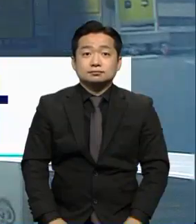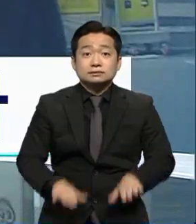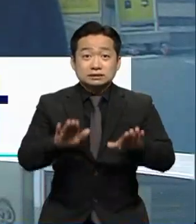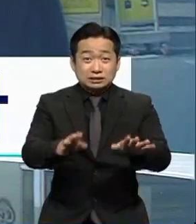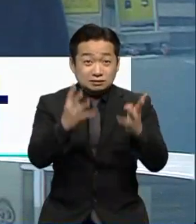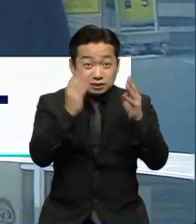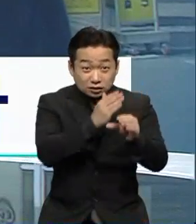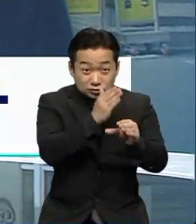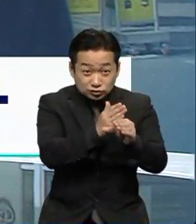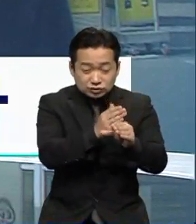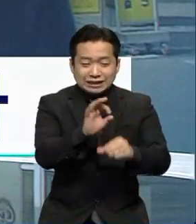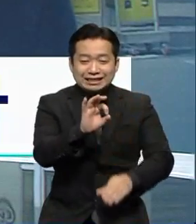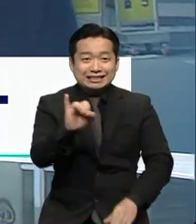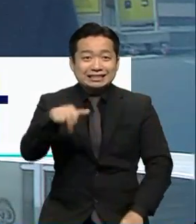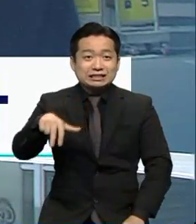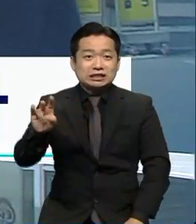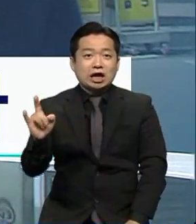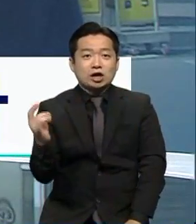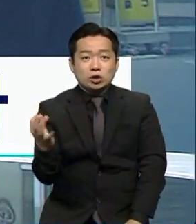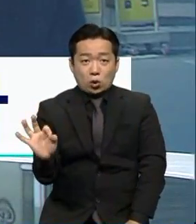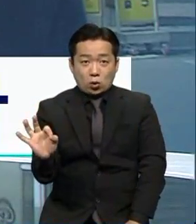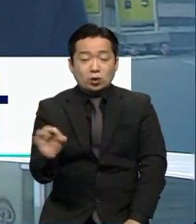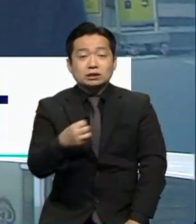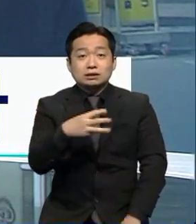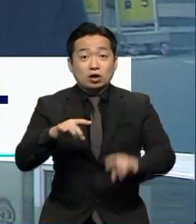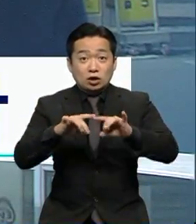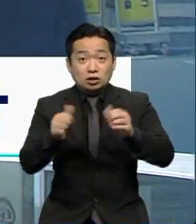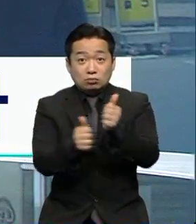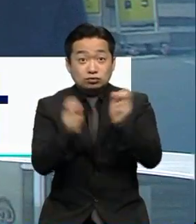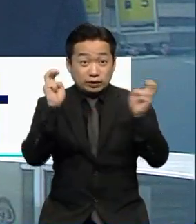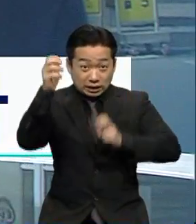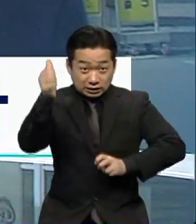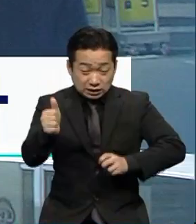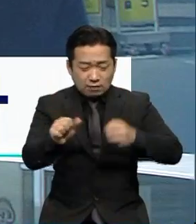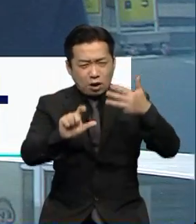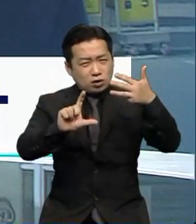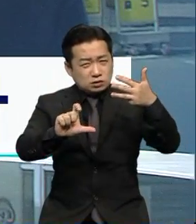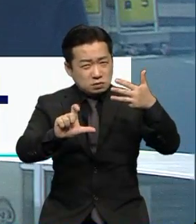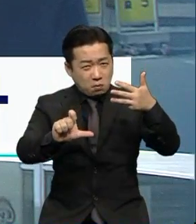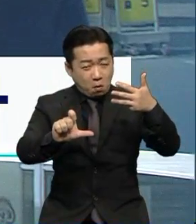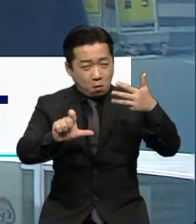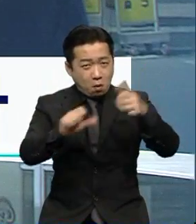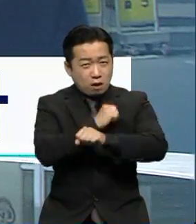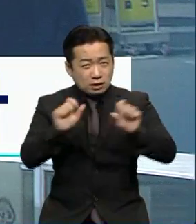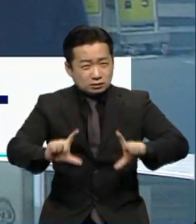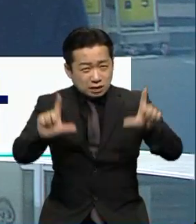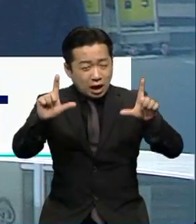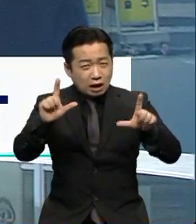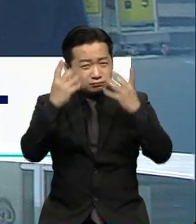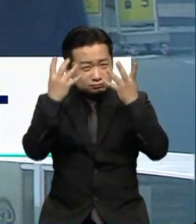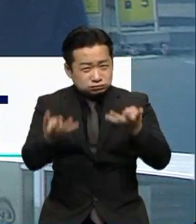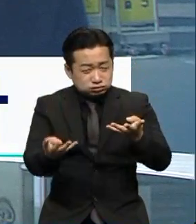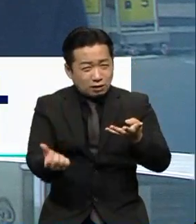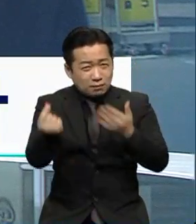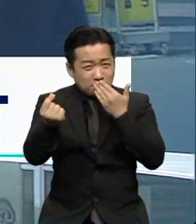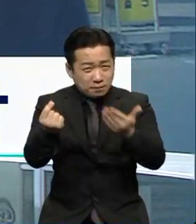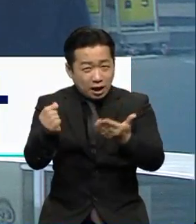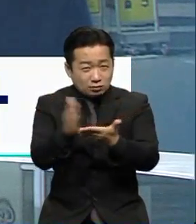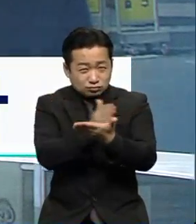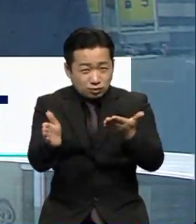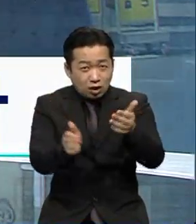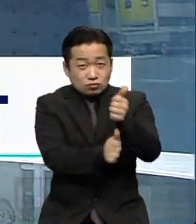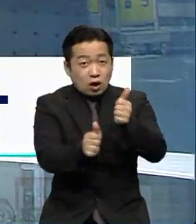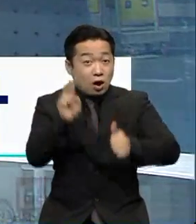현재 수감돼 있는 이재용 삼성전자 부회장이 광복절을 계기로 가석방될지 그 여부를 결정하는